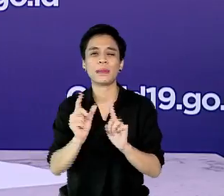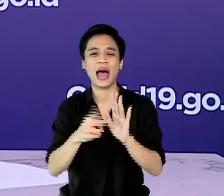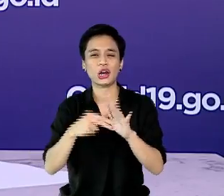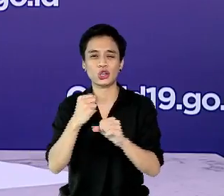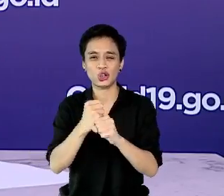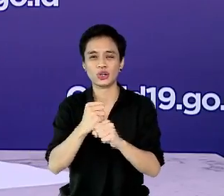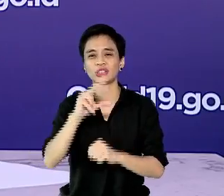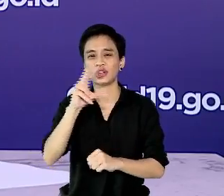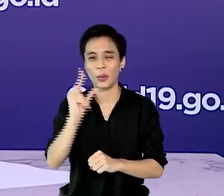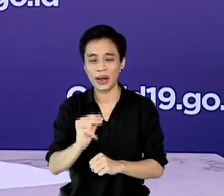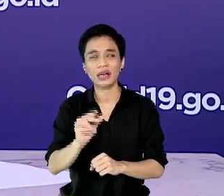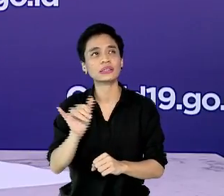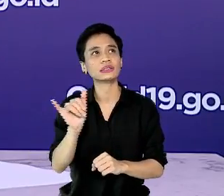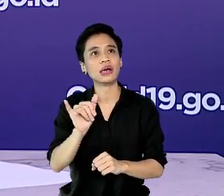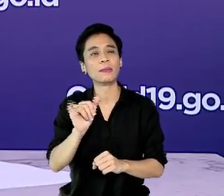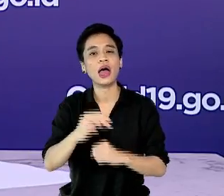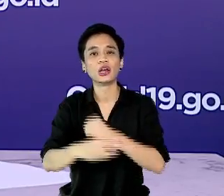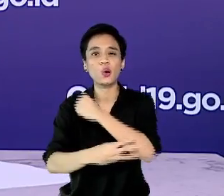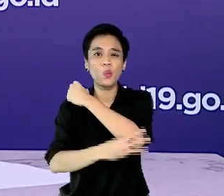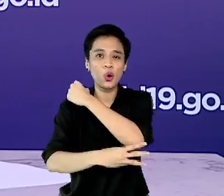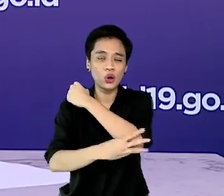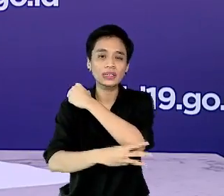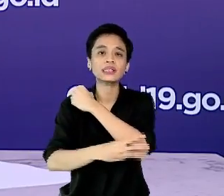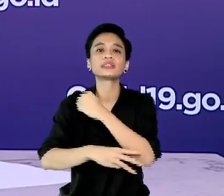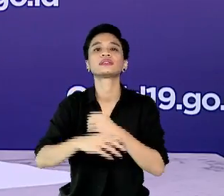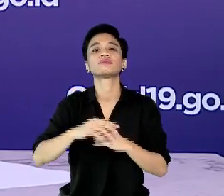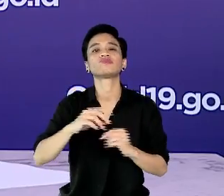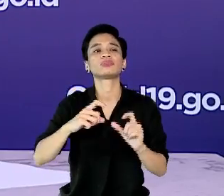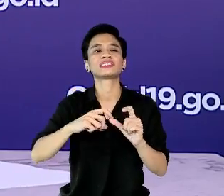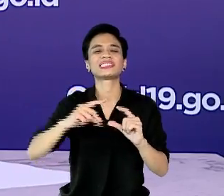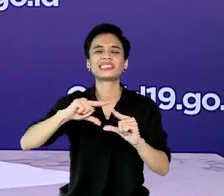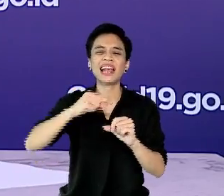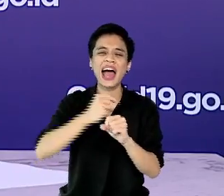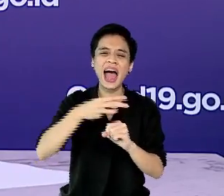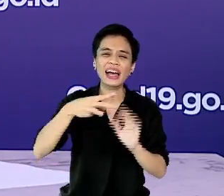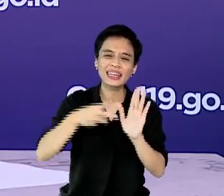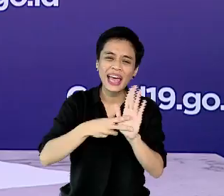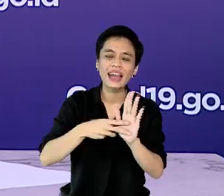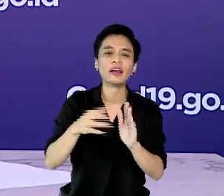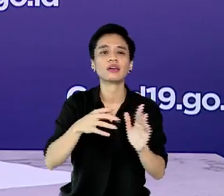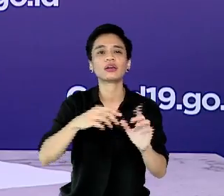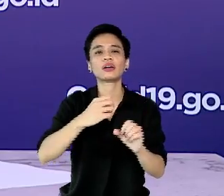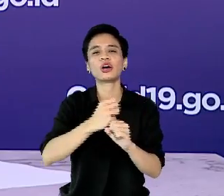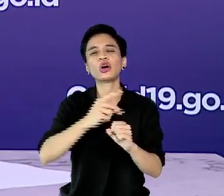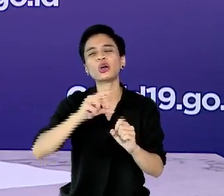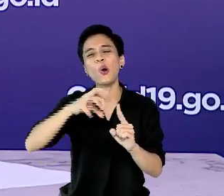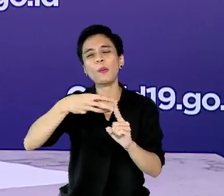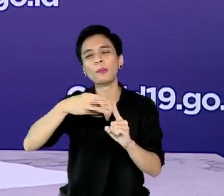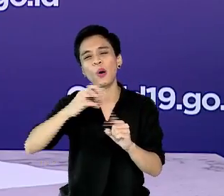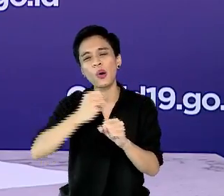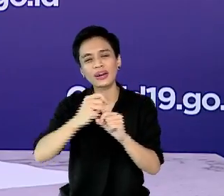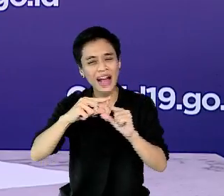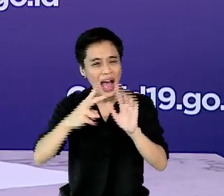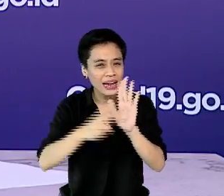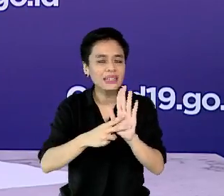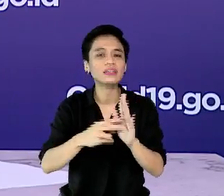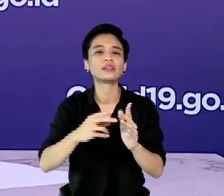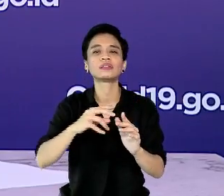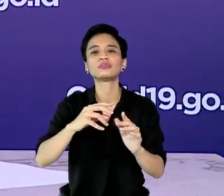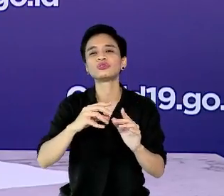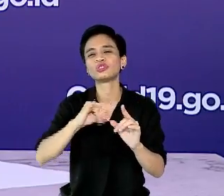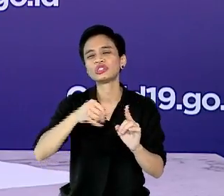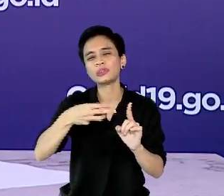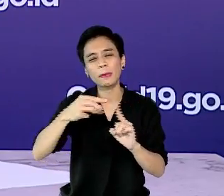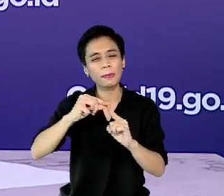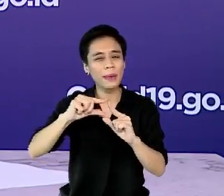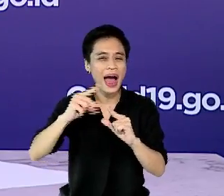serta Kabupaten Wonogiri, Sragen, Grobogan, Jepara, dan Semarang di Provinsi Jawa Tengah, kemudian